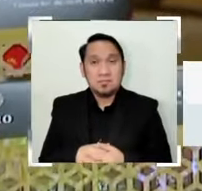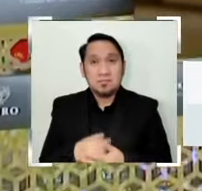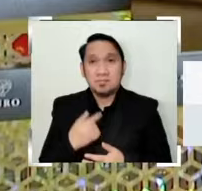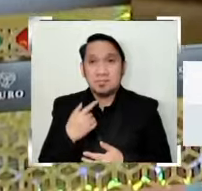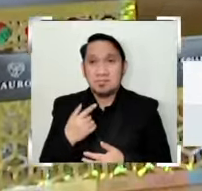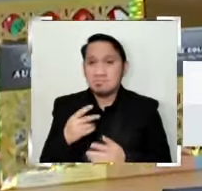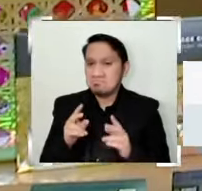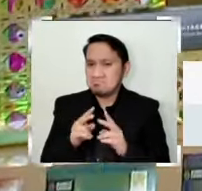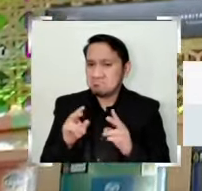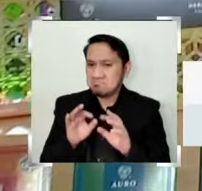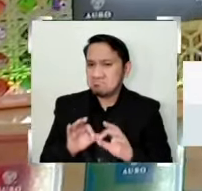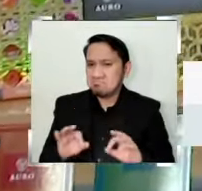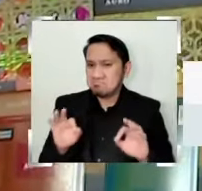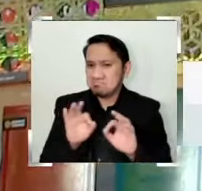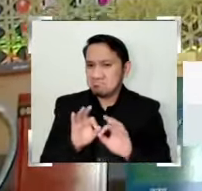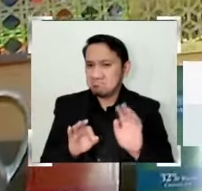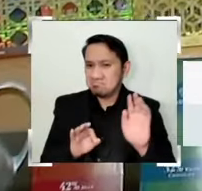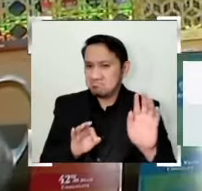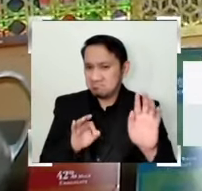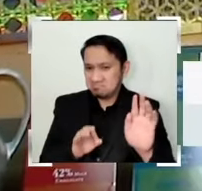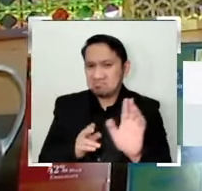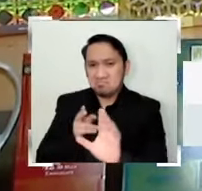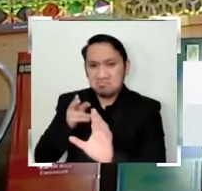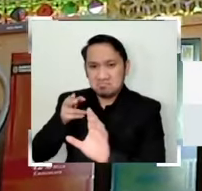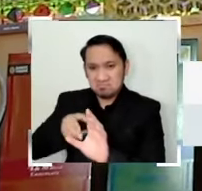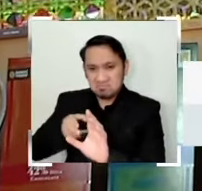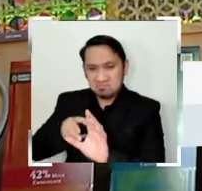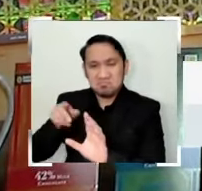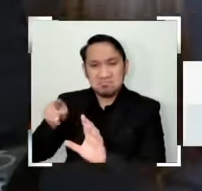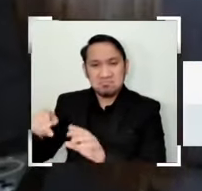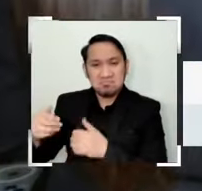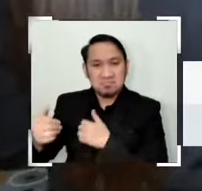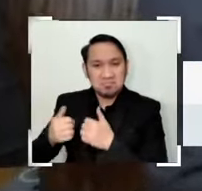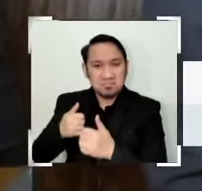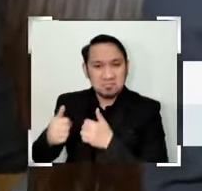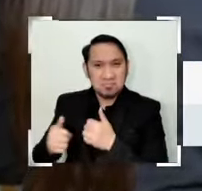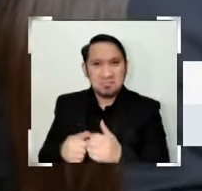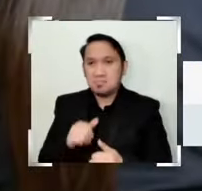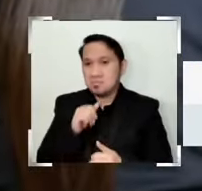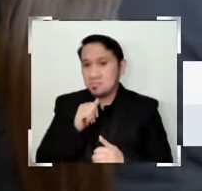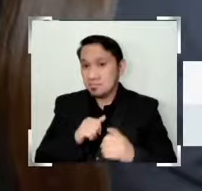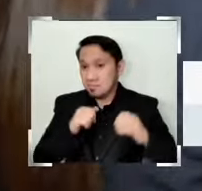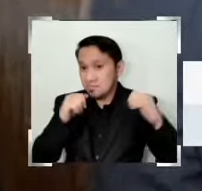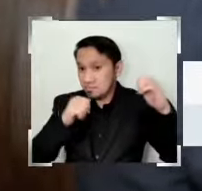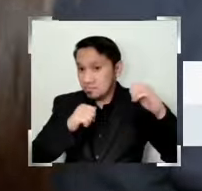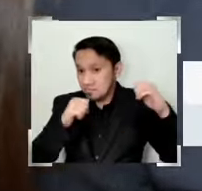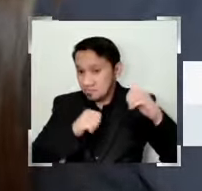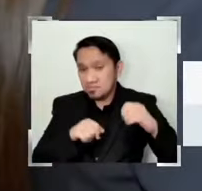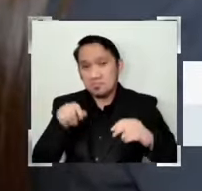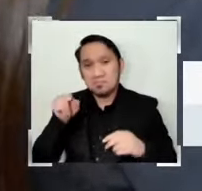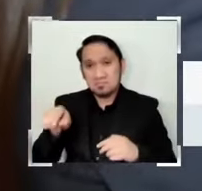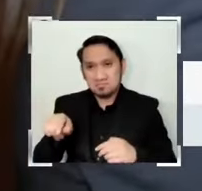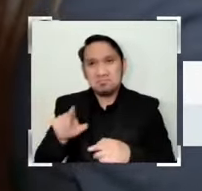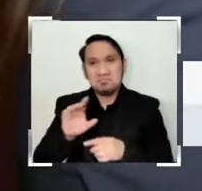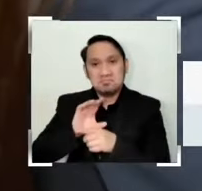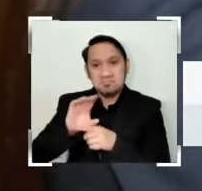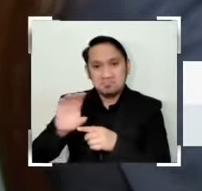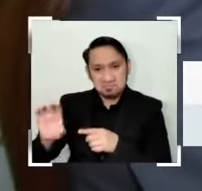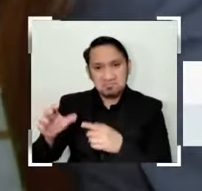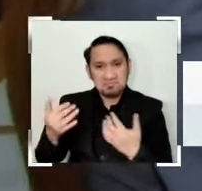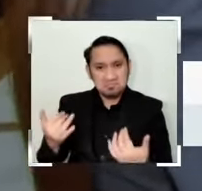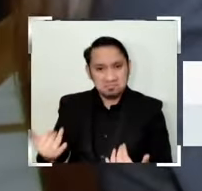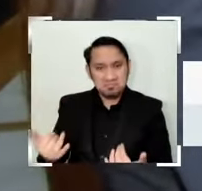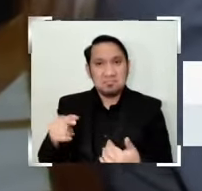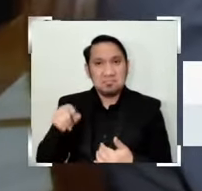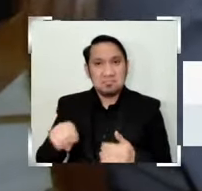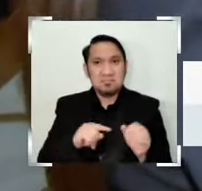kay Daniel na makasali sa naturang show. Di rin daw niya inakala na ito ang magiging career niya, lalo pa't kakasimula lang